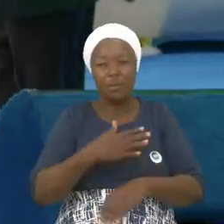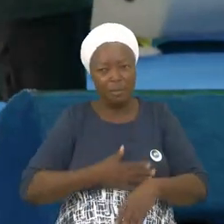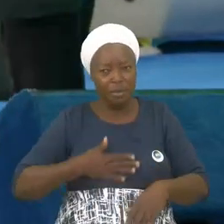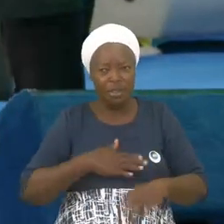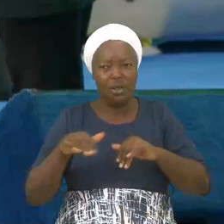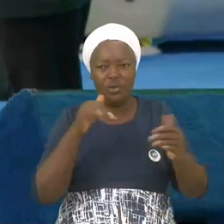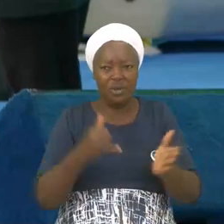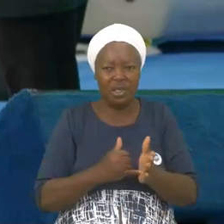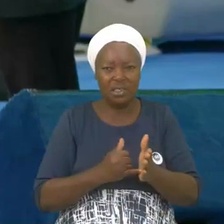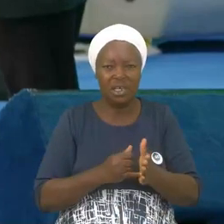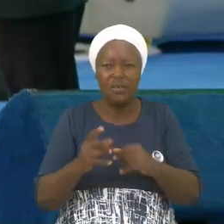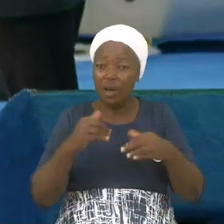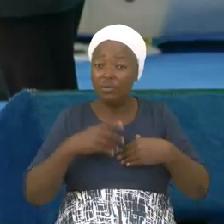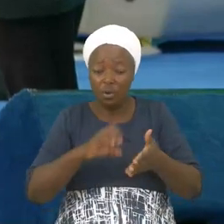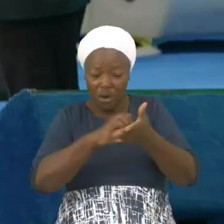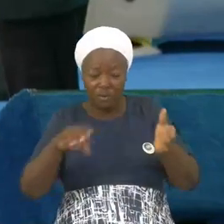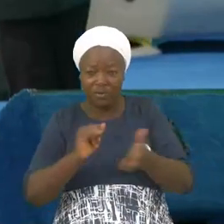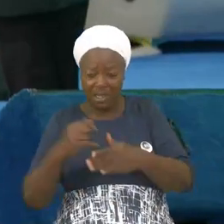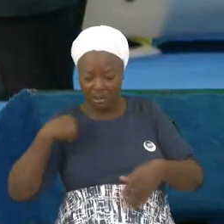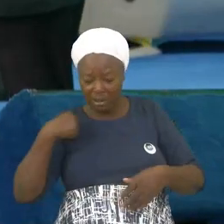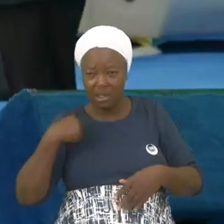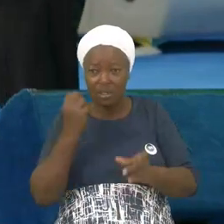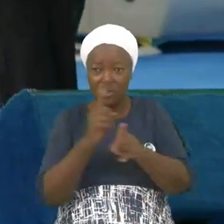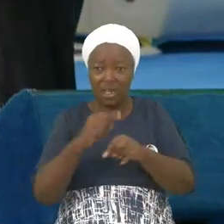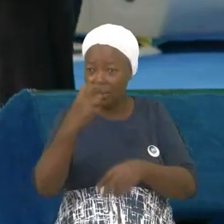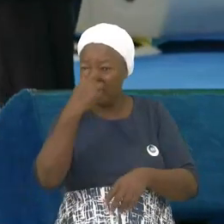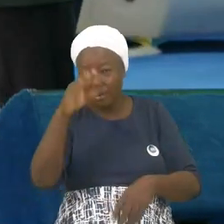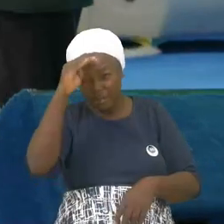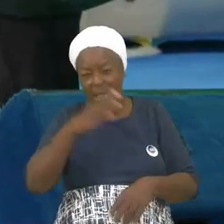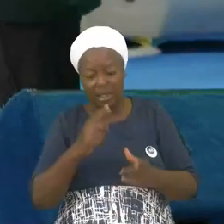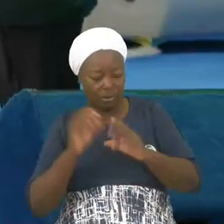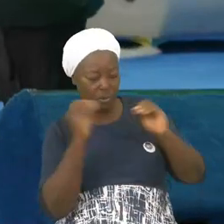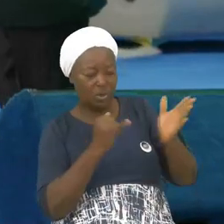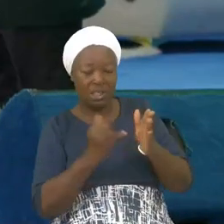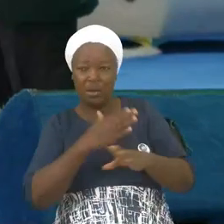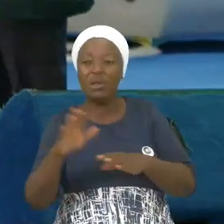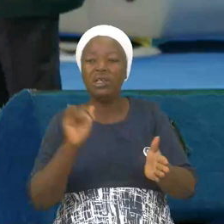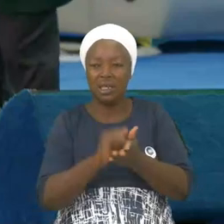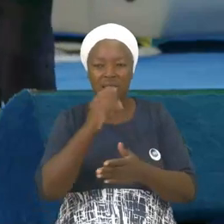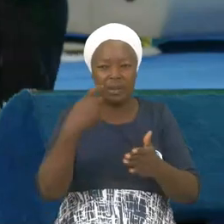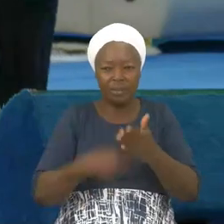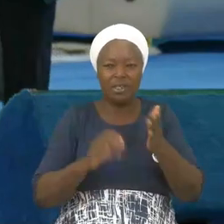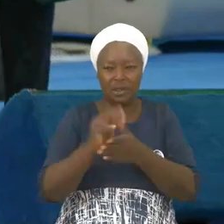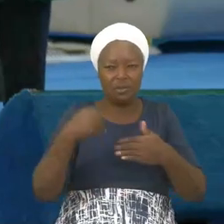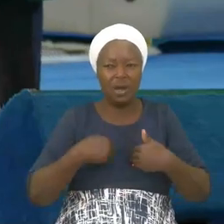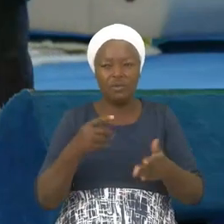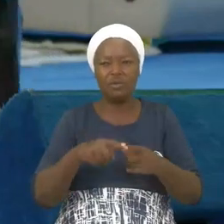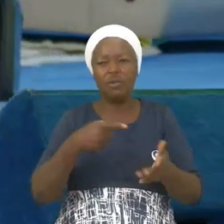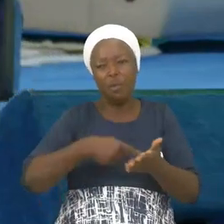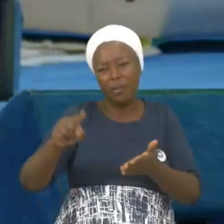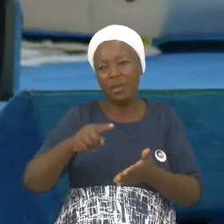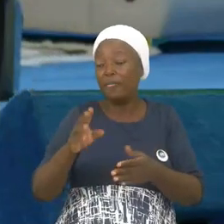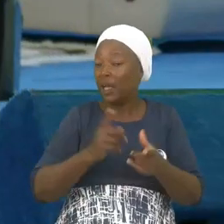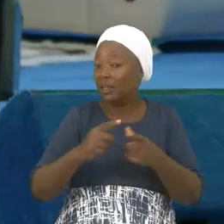Tout ce qu'il te dit, fais-le. S'il faut ôter ce vêtement de Bartimée et le